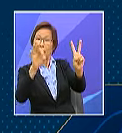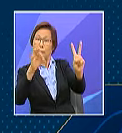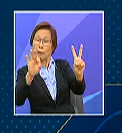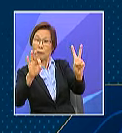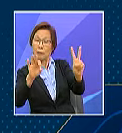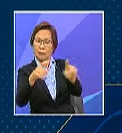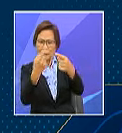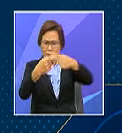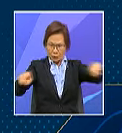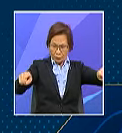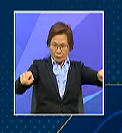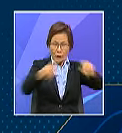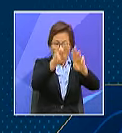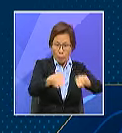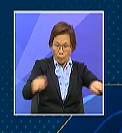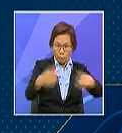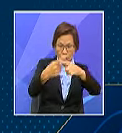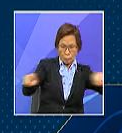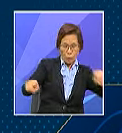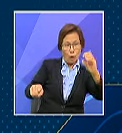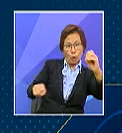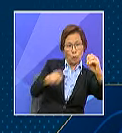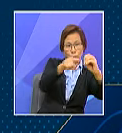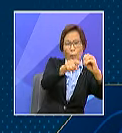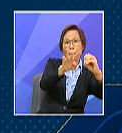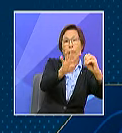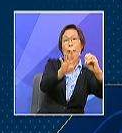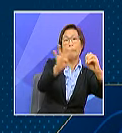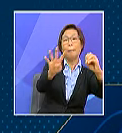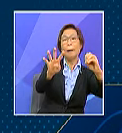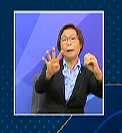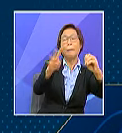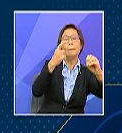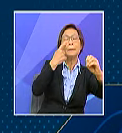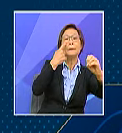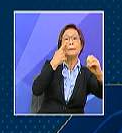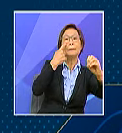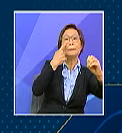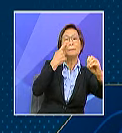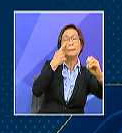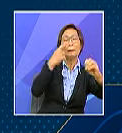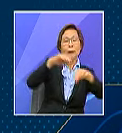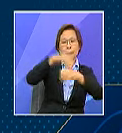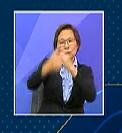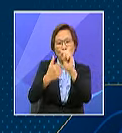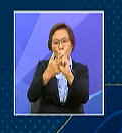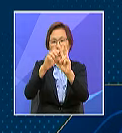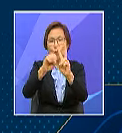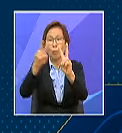jurang pencapaian calon adalah kosong 444 mata padat